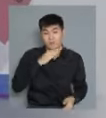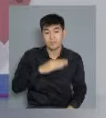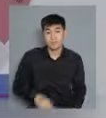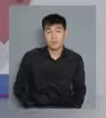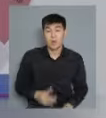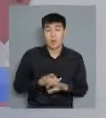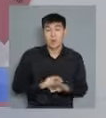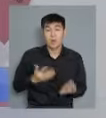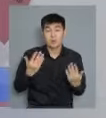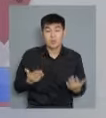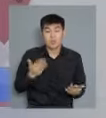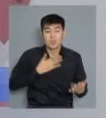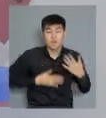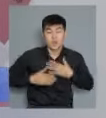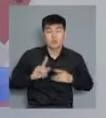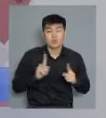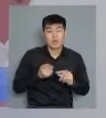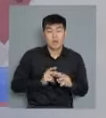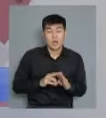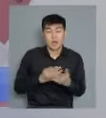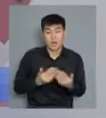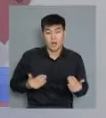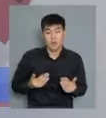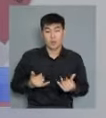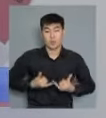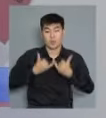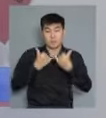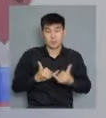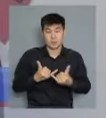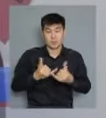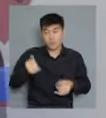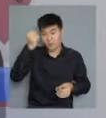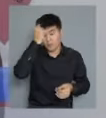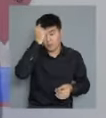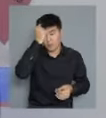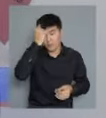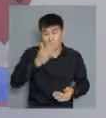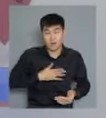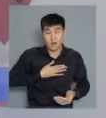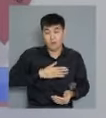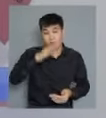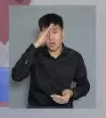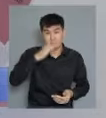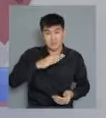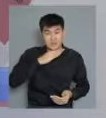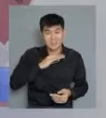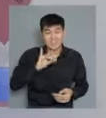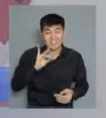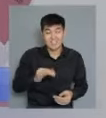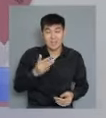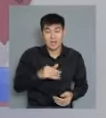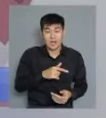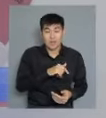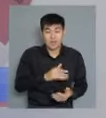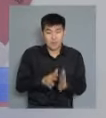Я очень рада, что наш Атырауский университет чтит имя, чтит память моего отца. И лично я